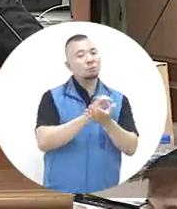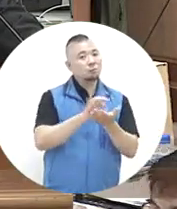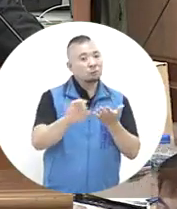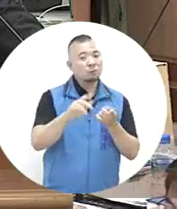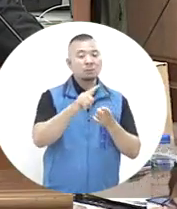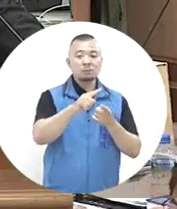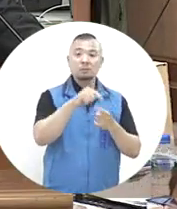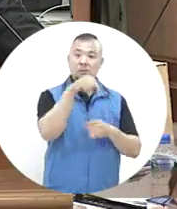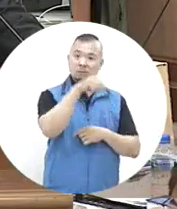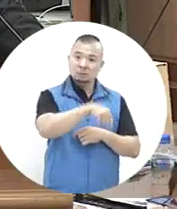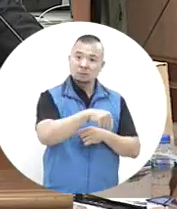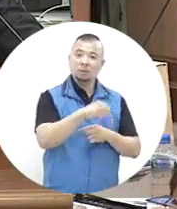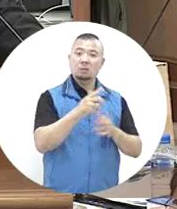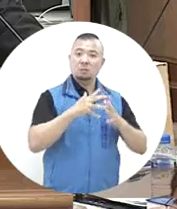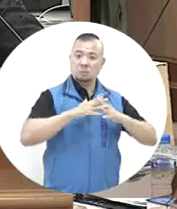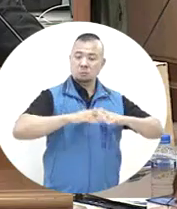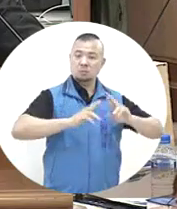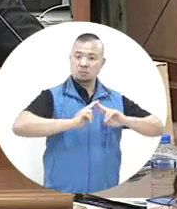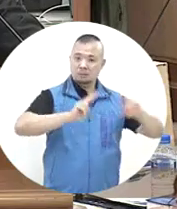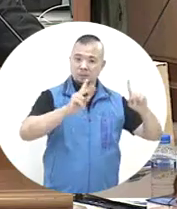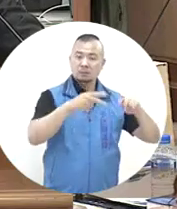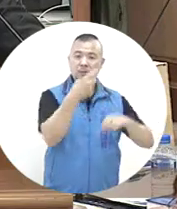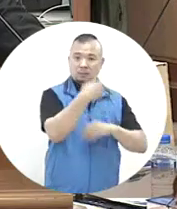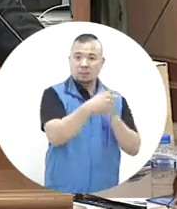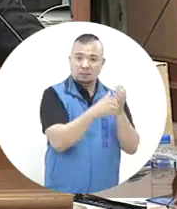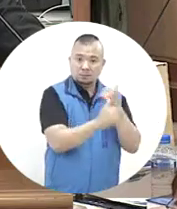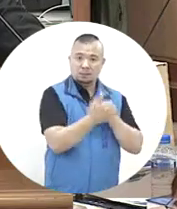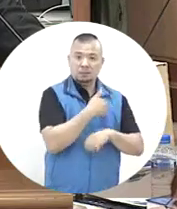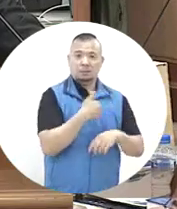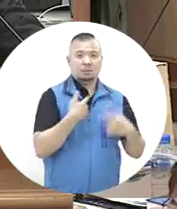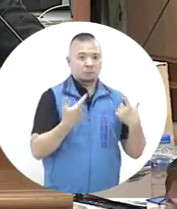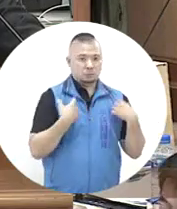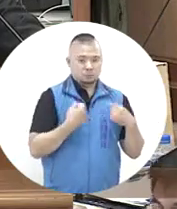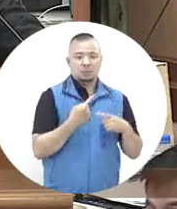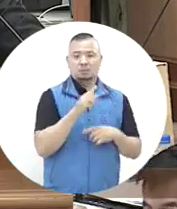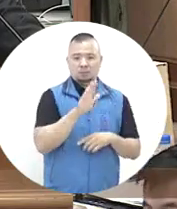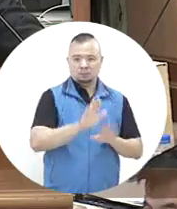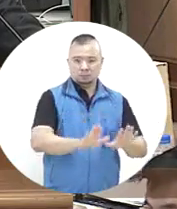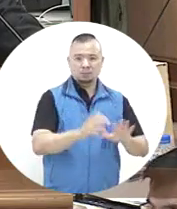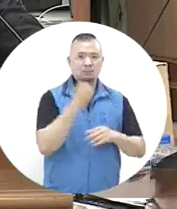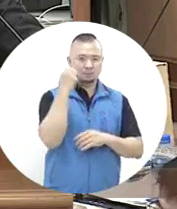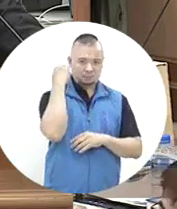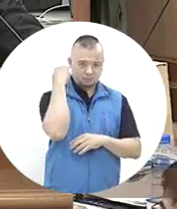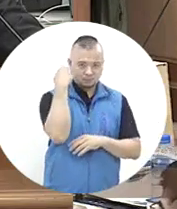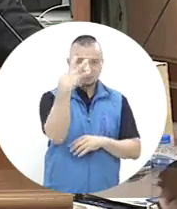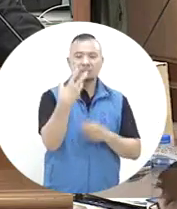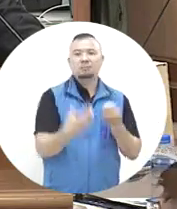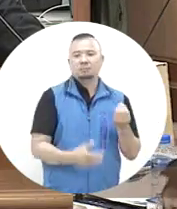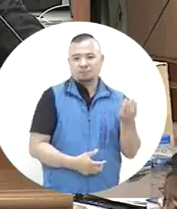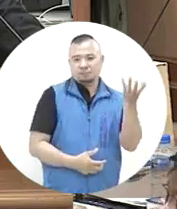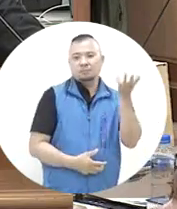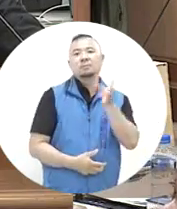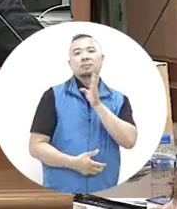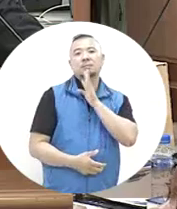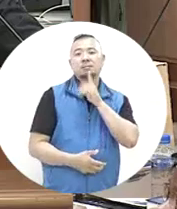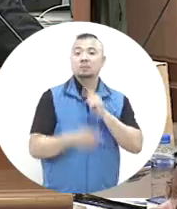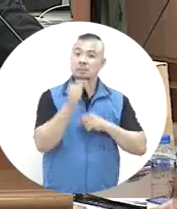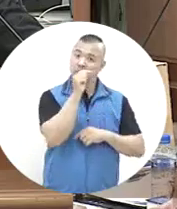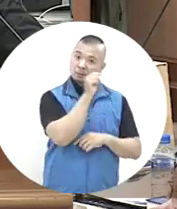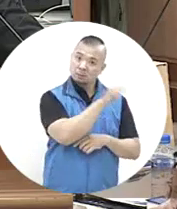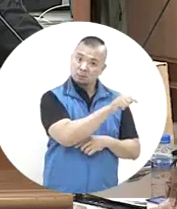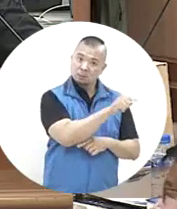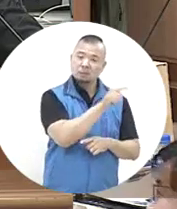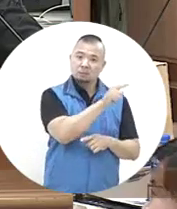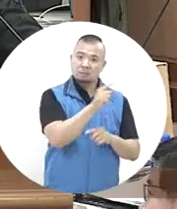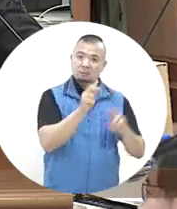面，我也知道再生能源是时代的趋势。那你再生能源在处理的过程当中，能不能更有效率、